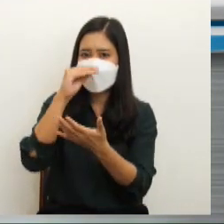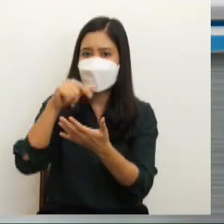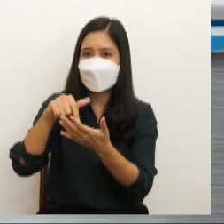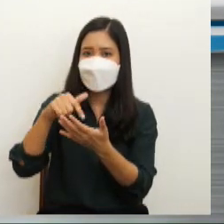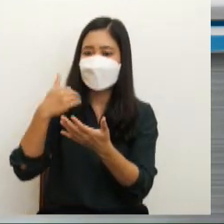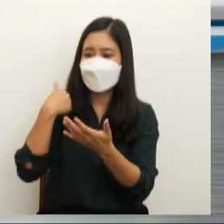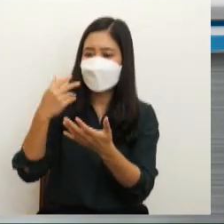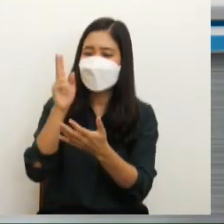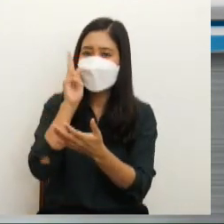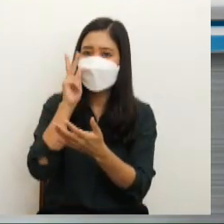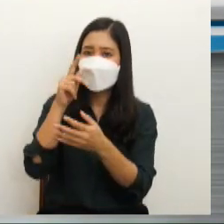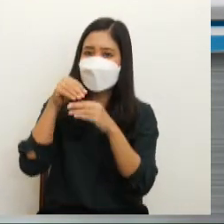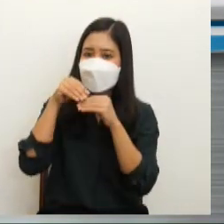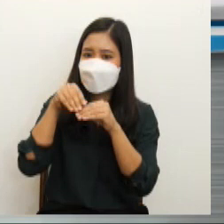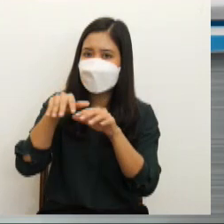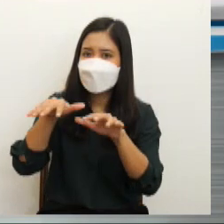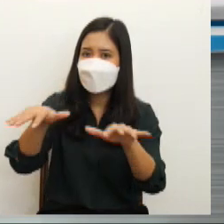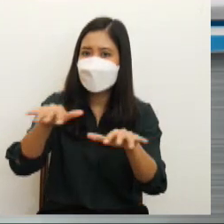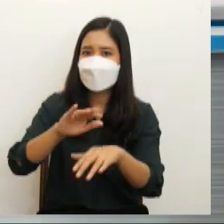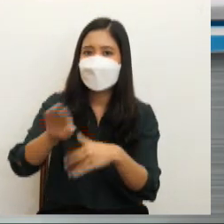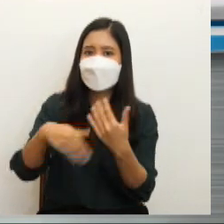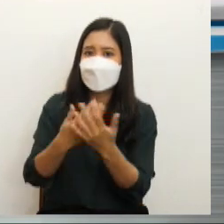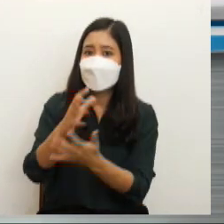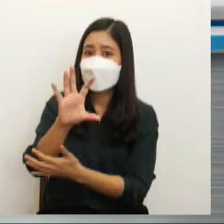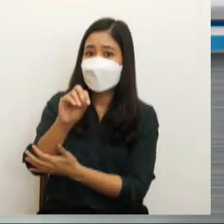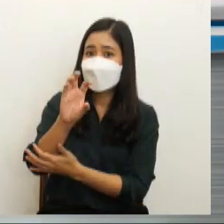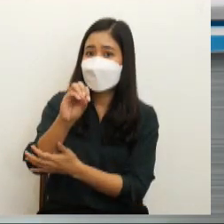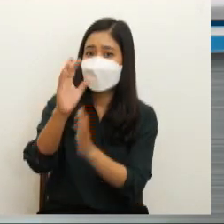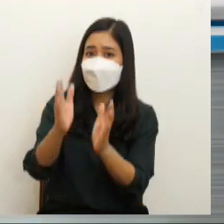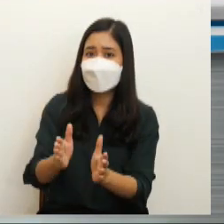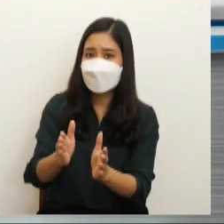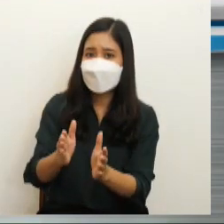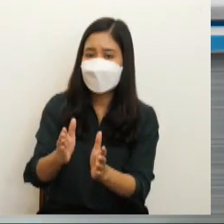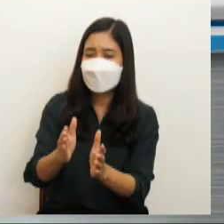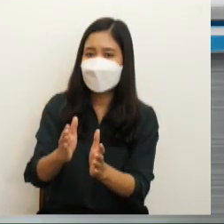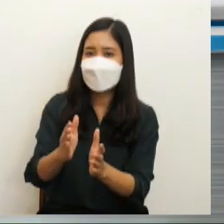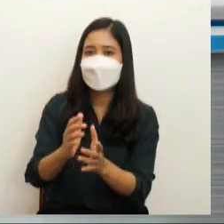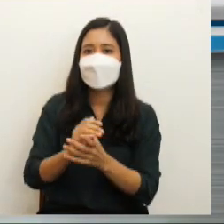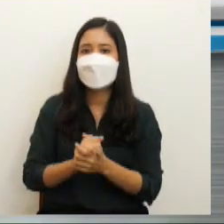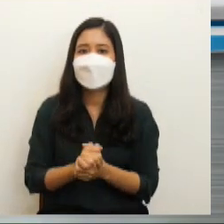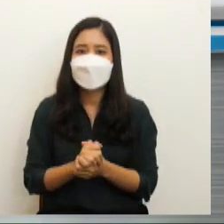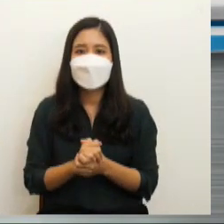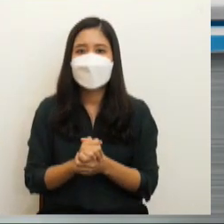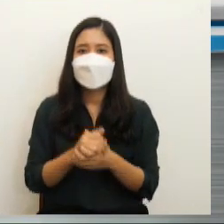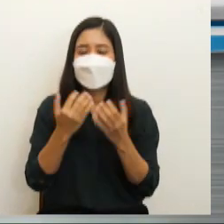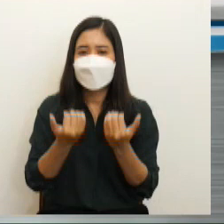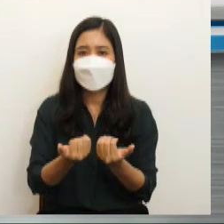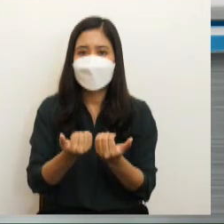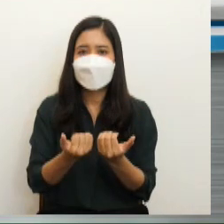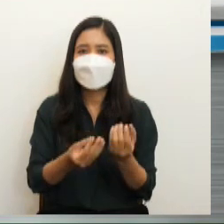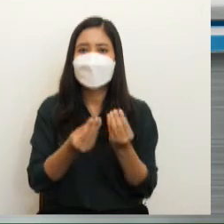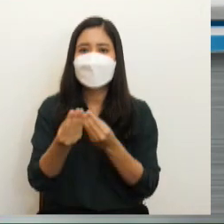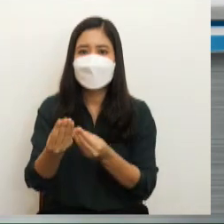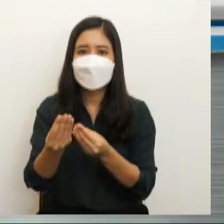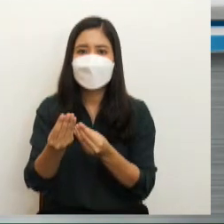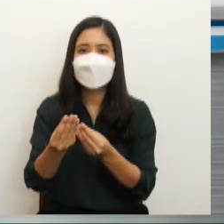ว่ามีวันนั้น60ไอ้50คนเลยนะคะตรงนี้ต้องขอให้ท่านช่วย